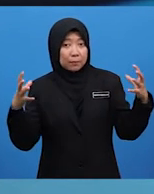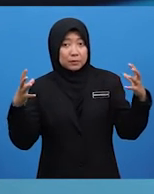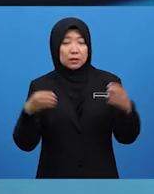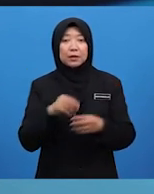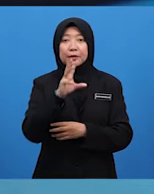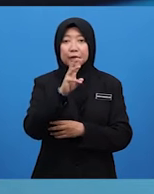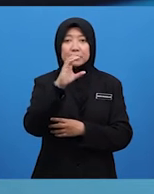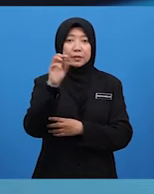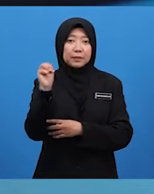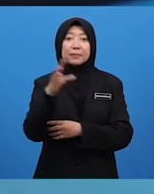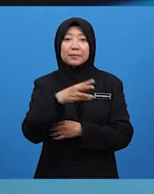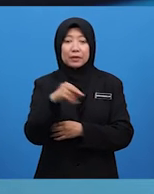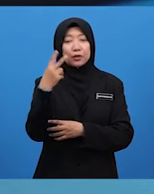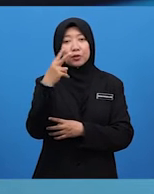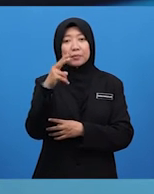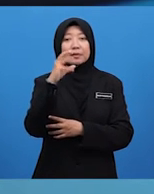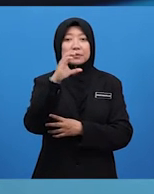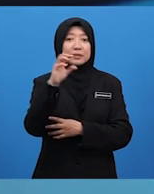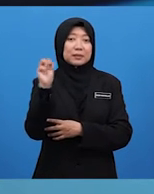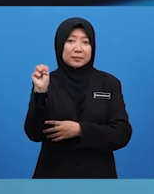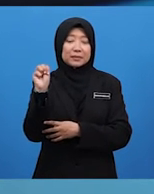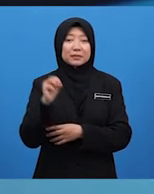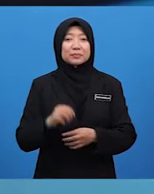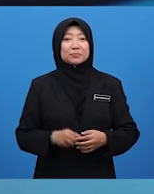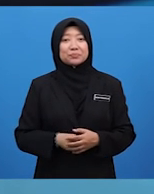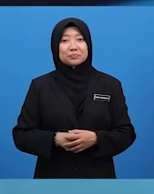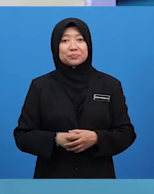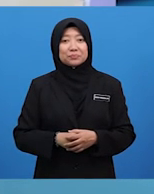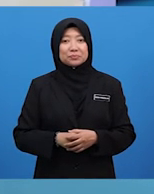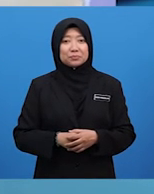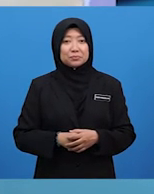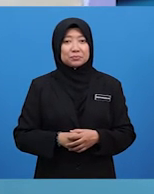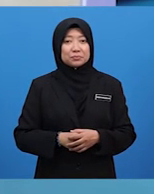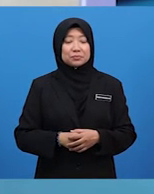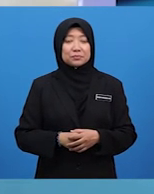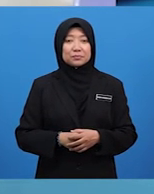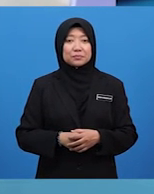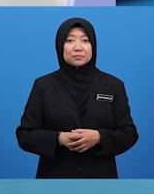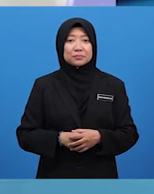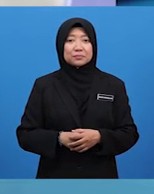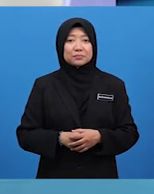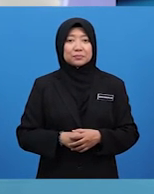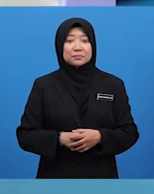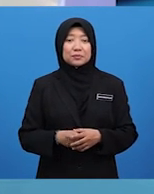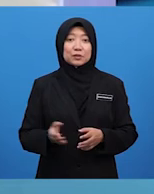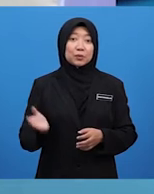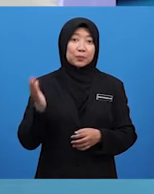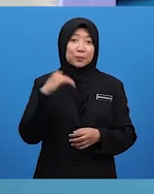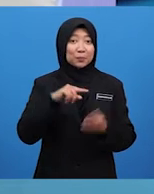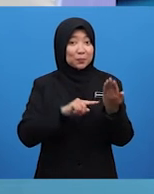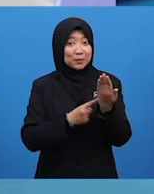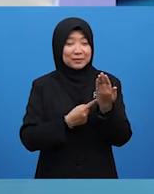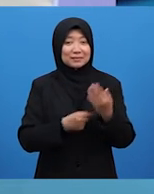6 cm dan 12 cm. Baik murid-murid, mari kita